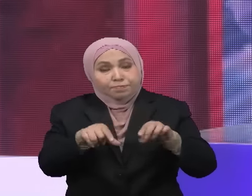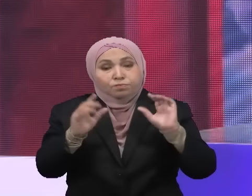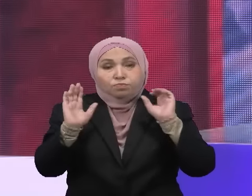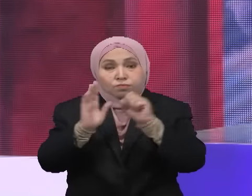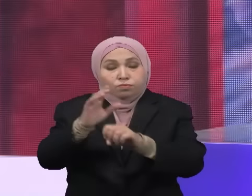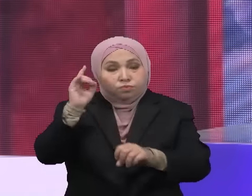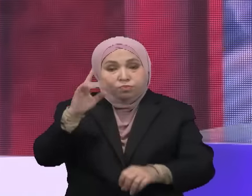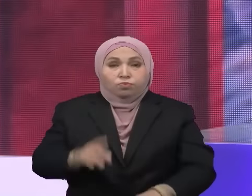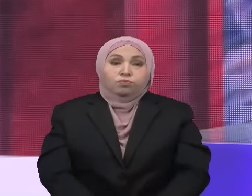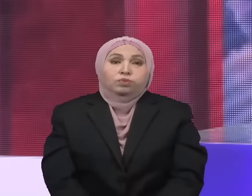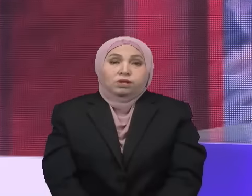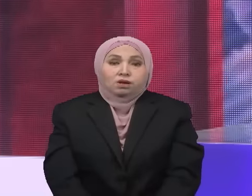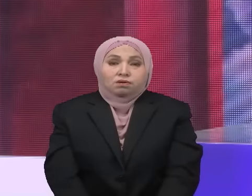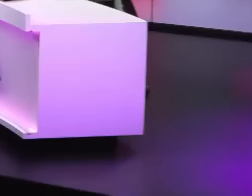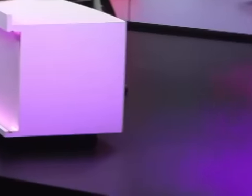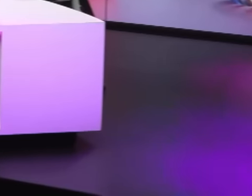solat infaq, insya-Allah.